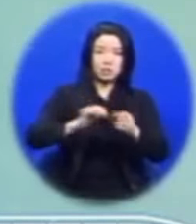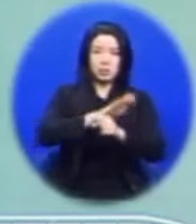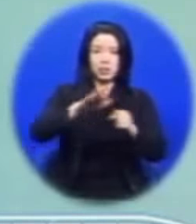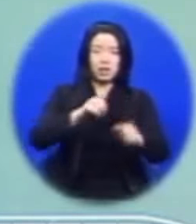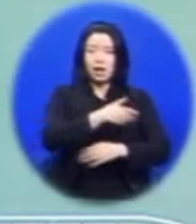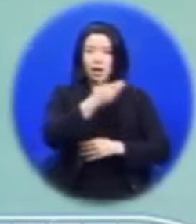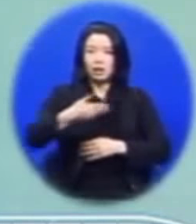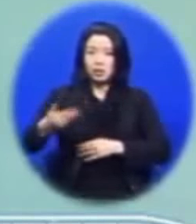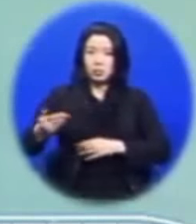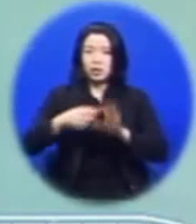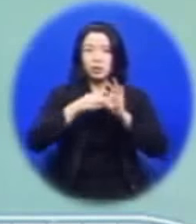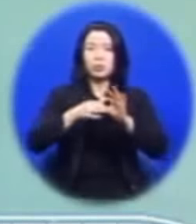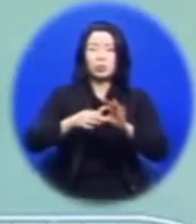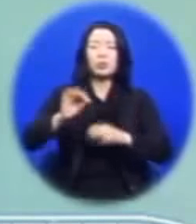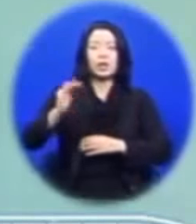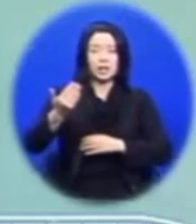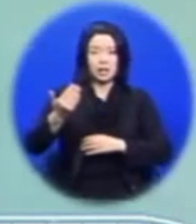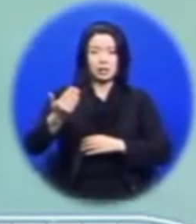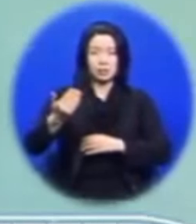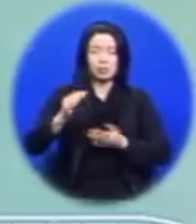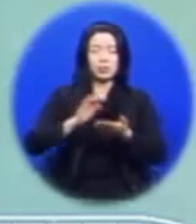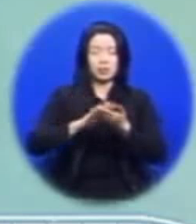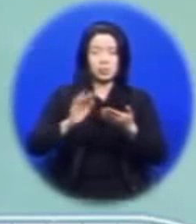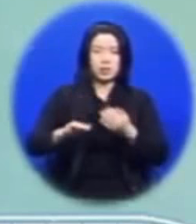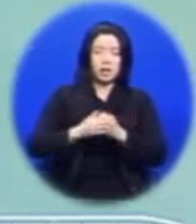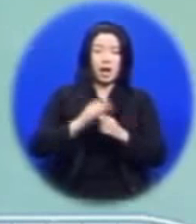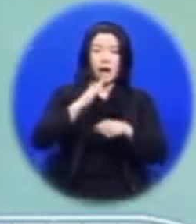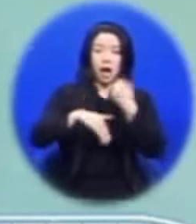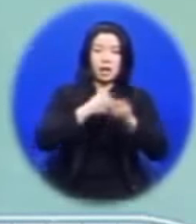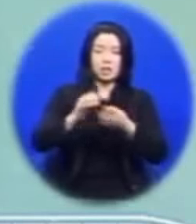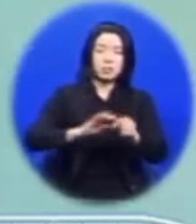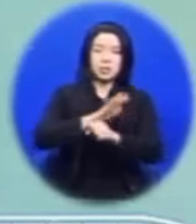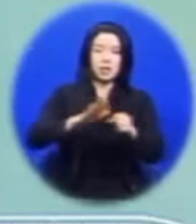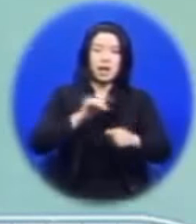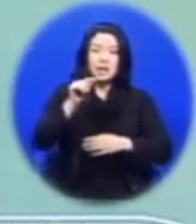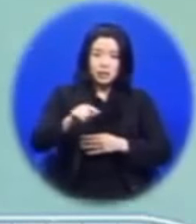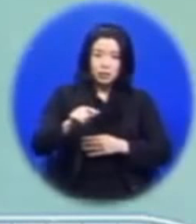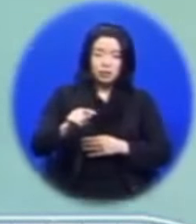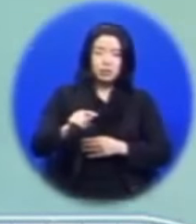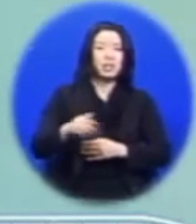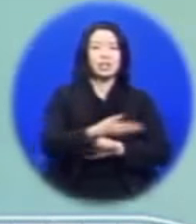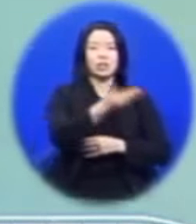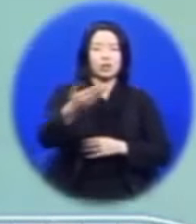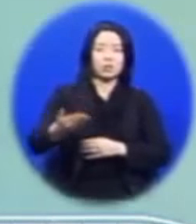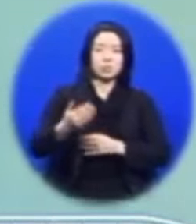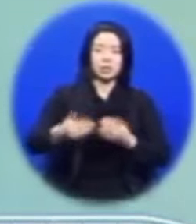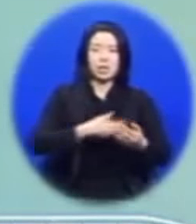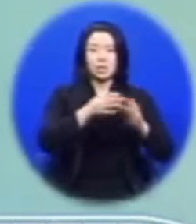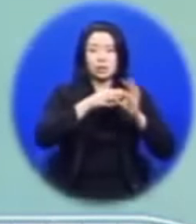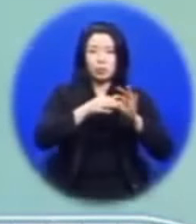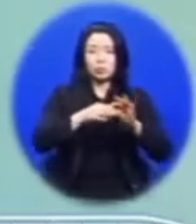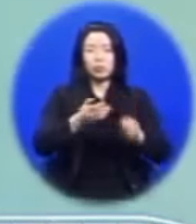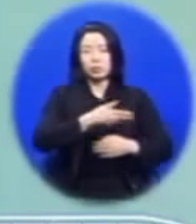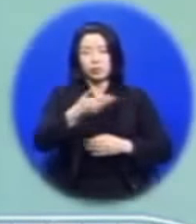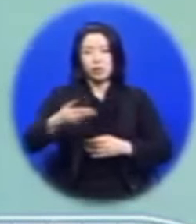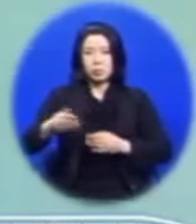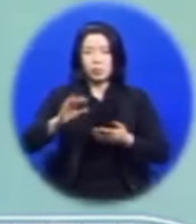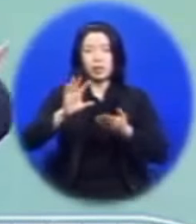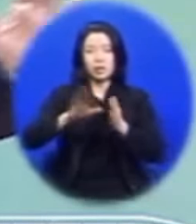통는 거예요 여러분이 하나님의 사랑 그것을 여러분이 흘려보내는 통로로만 쓰임받는